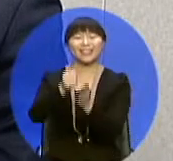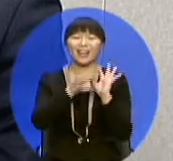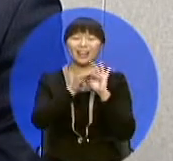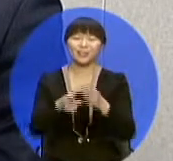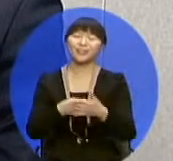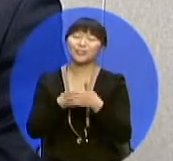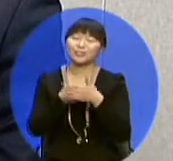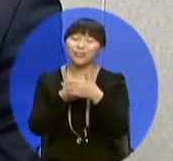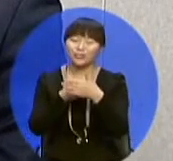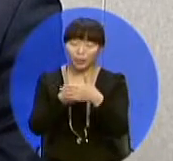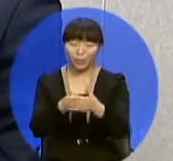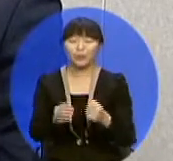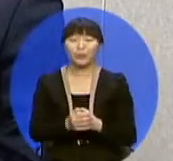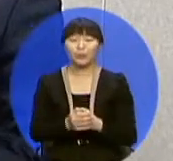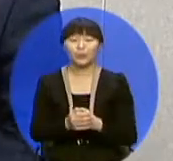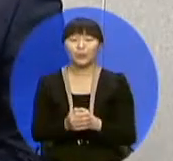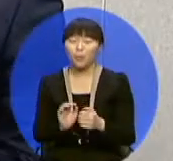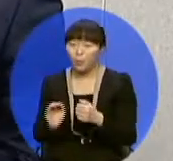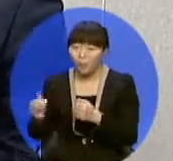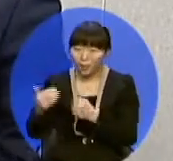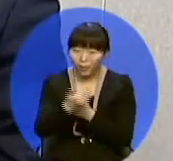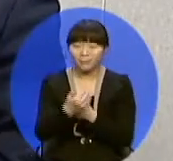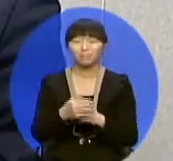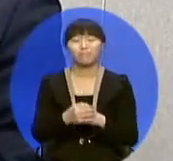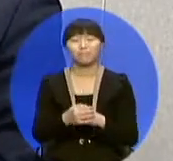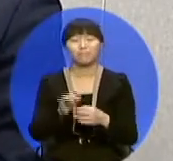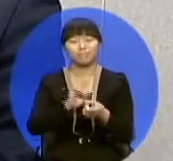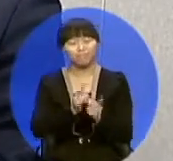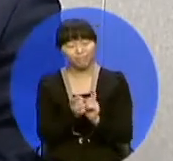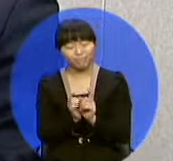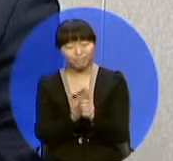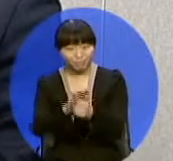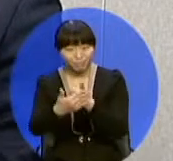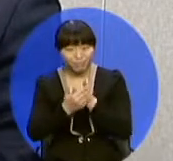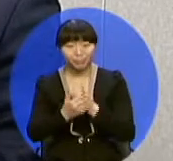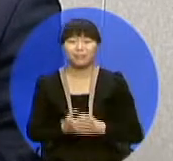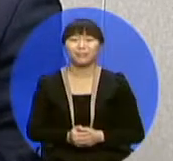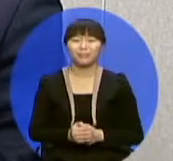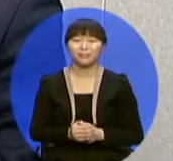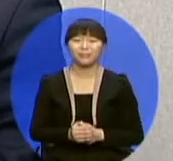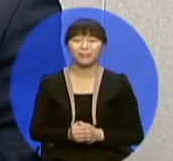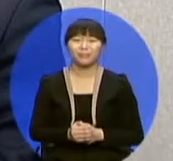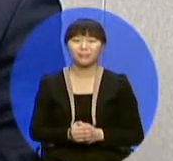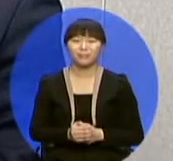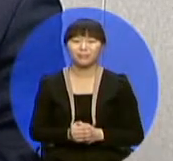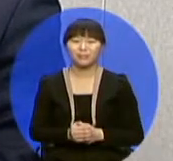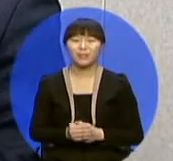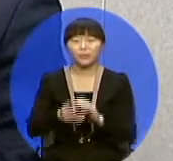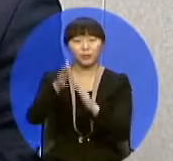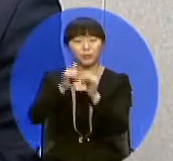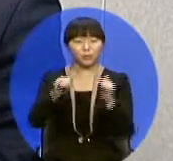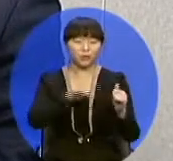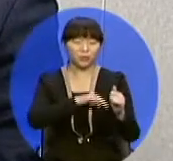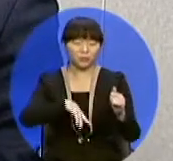계속 추구해 가면서도 포용하고 또 타협하고 그러면서 또